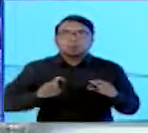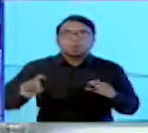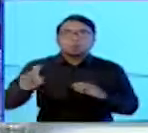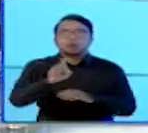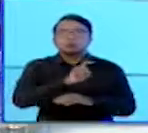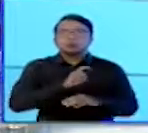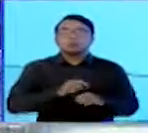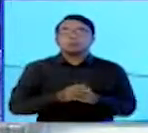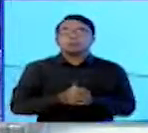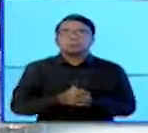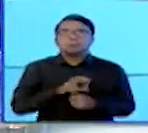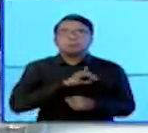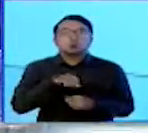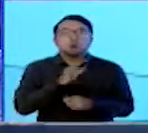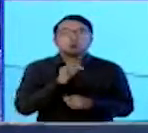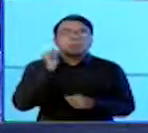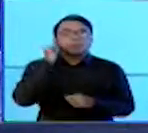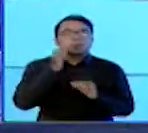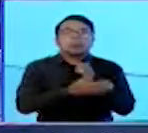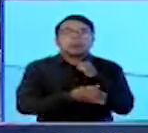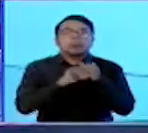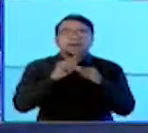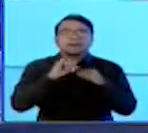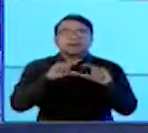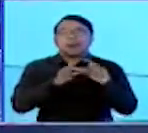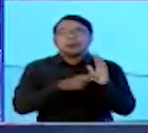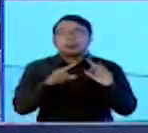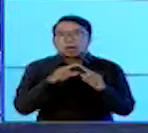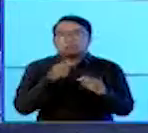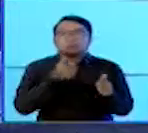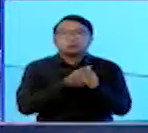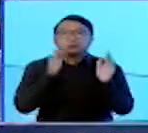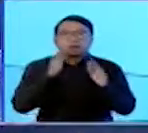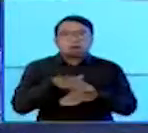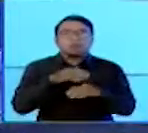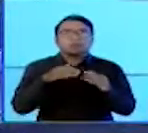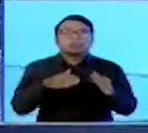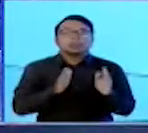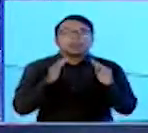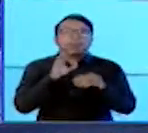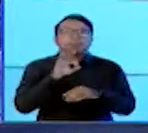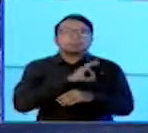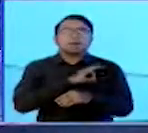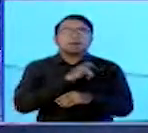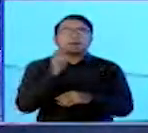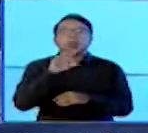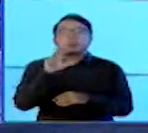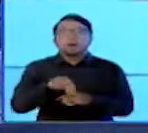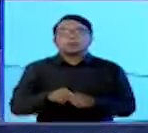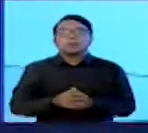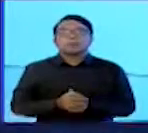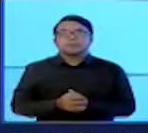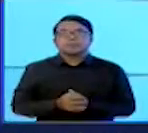Wirza Presiden Joko Widodo dan ibu negara Iriana Widodo mengikuti salat Idul Adha di Istana Kepresidenan Bogor Jawa Barat